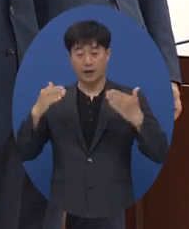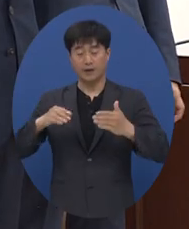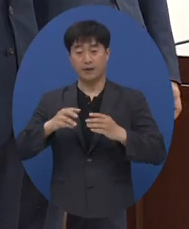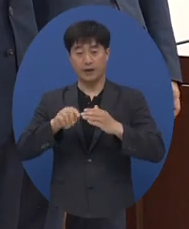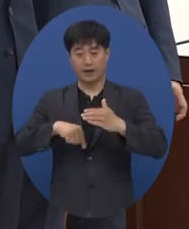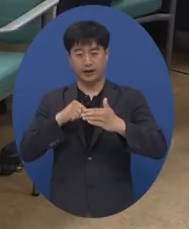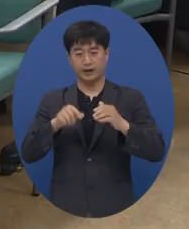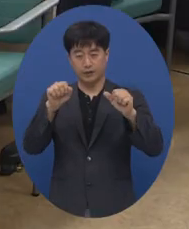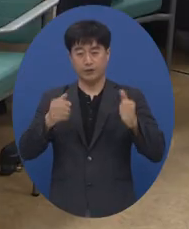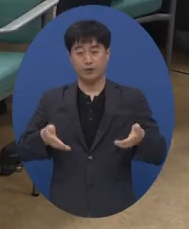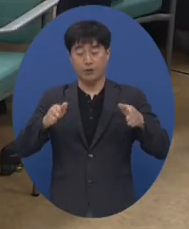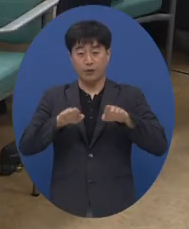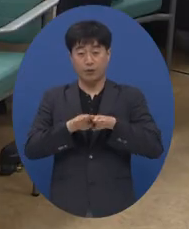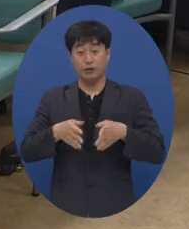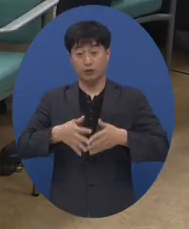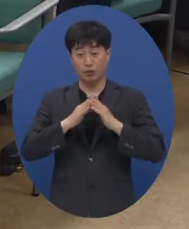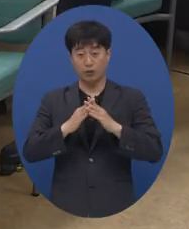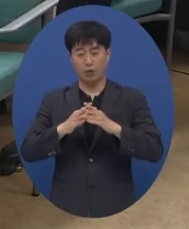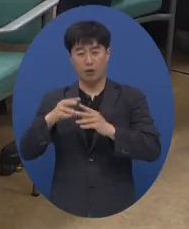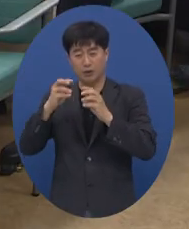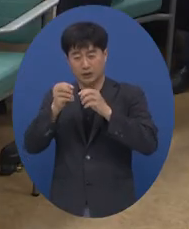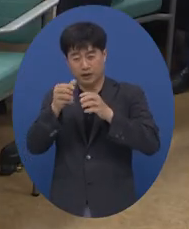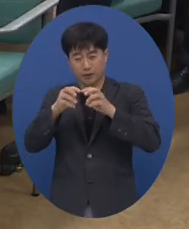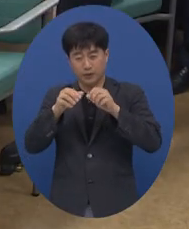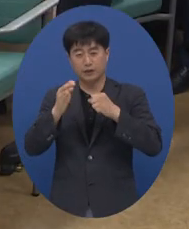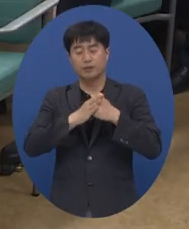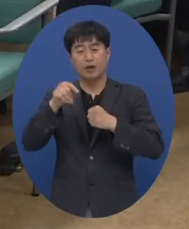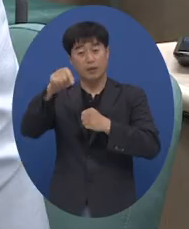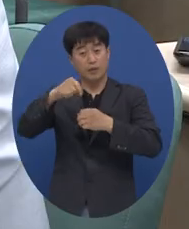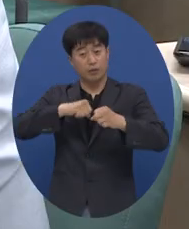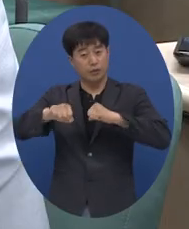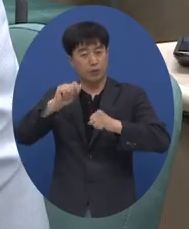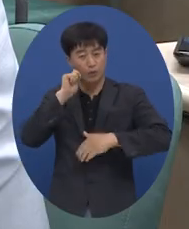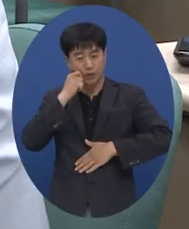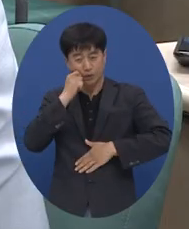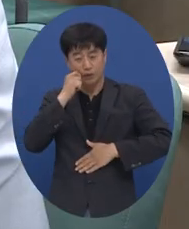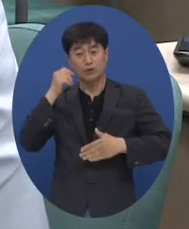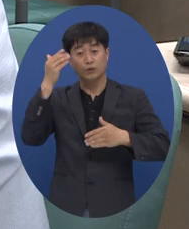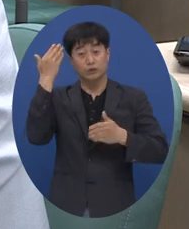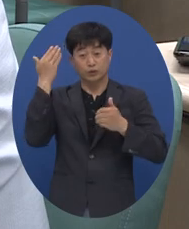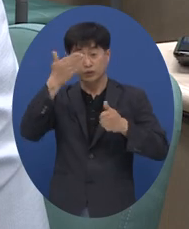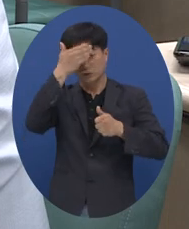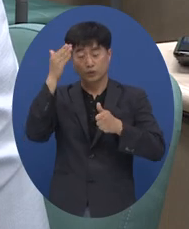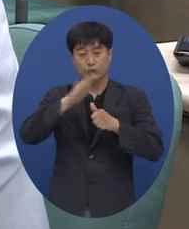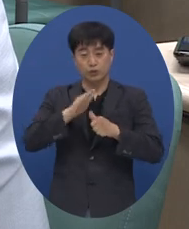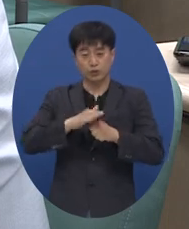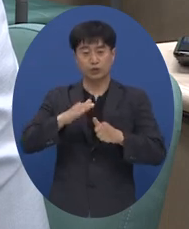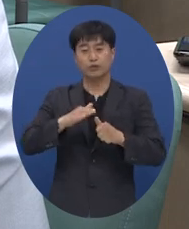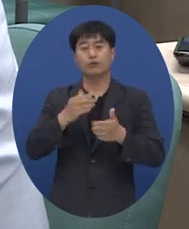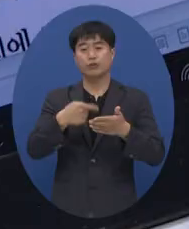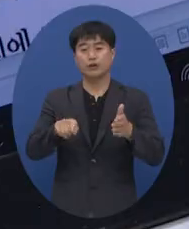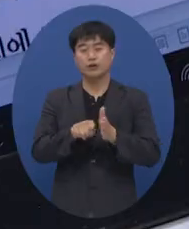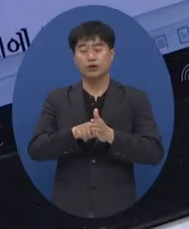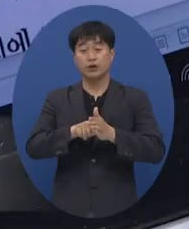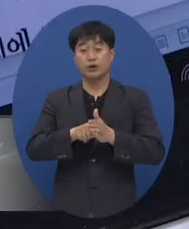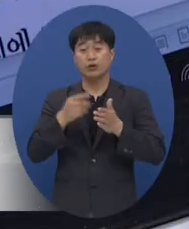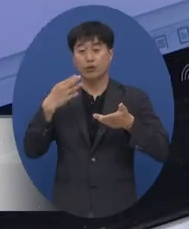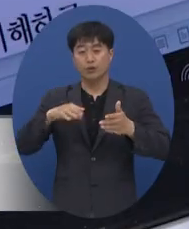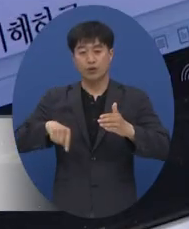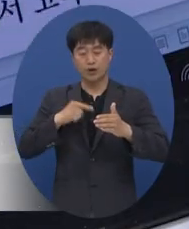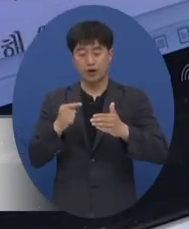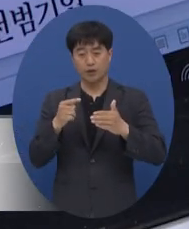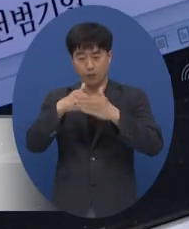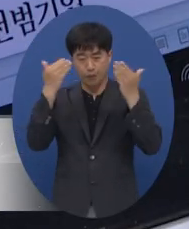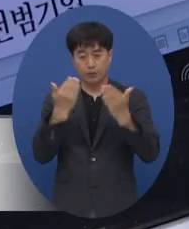건립은 미세먼지 등으로 바깥 활동이 어려운 요즘 청소년을 위해 경기 지역 모든 학교에 실내 체육관을 짓는 사업입니다.